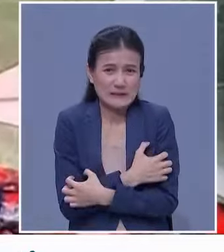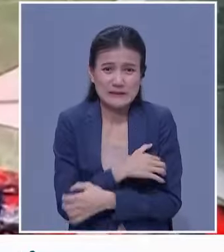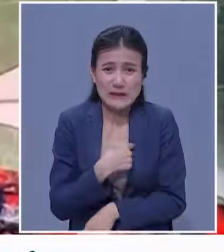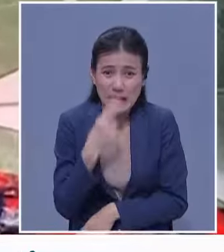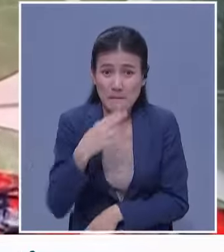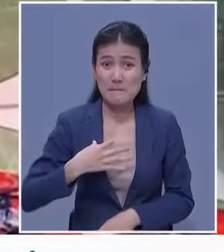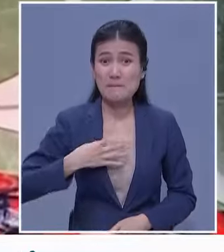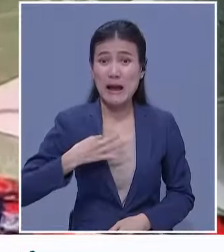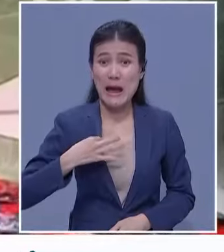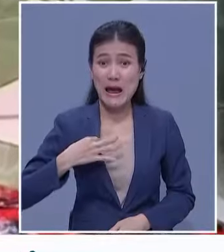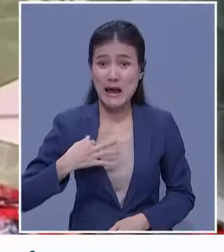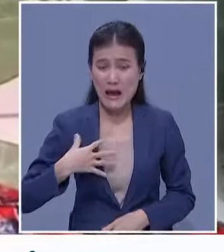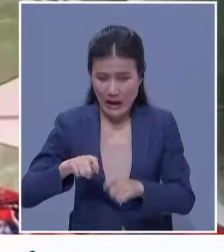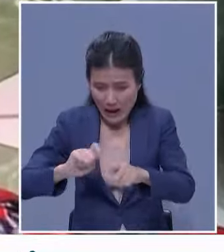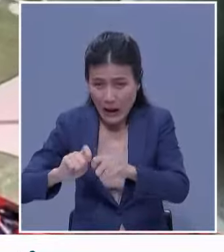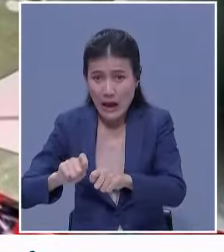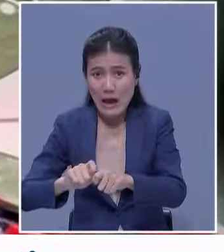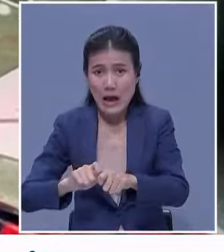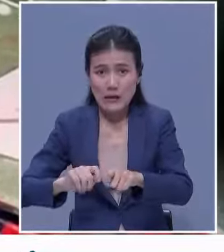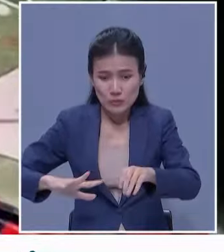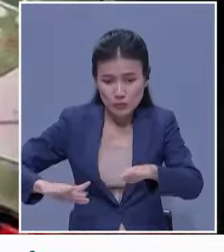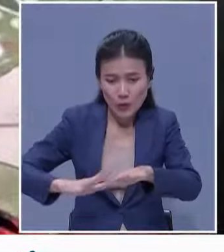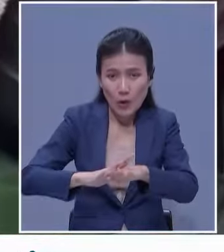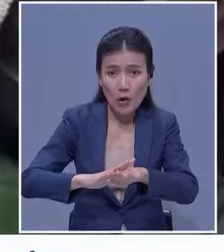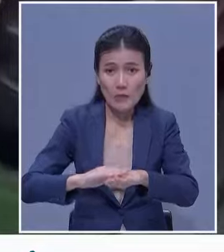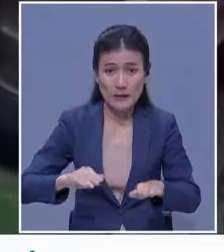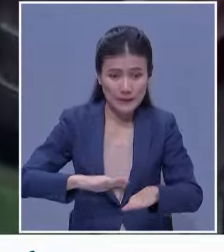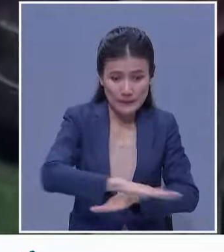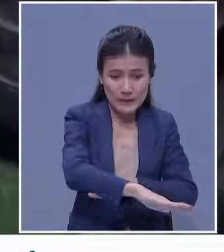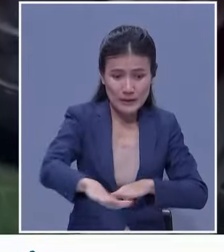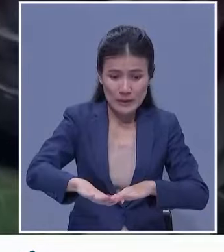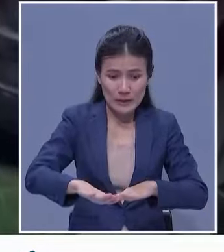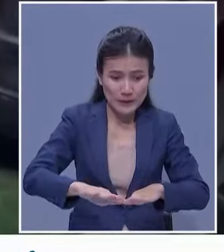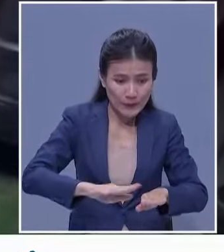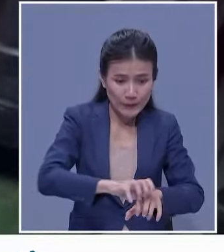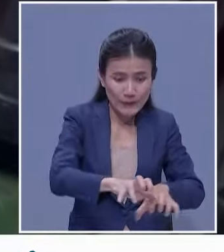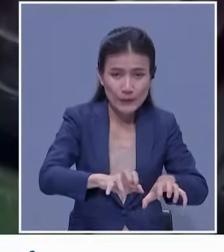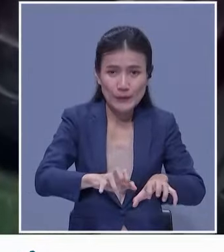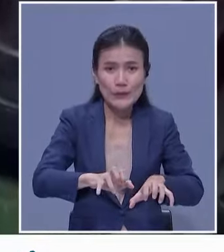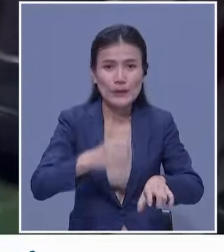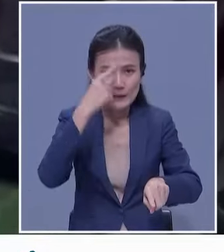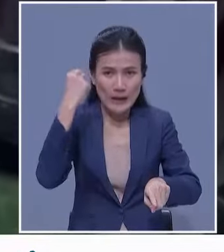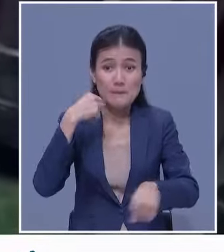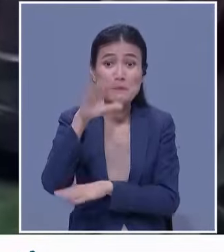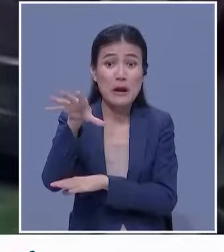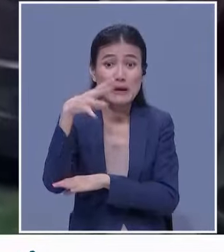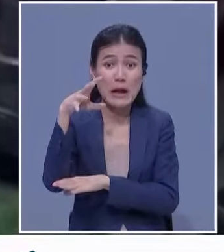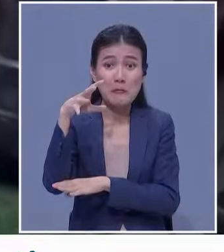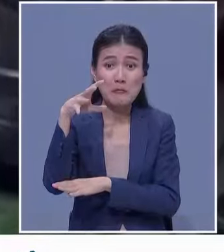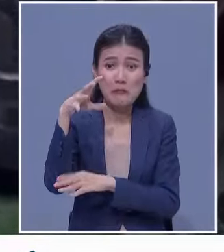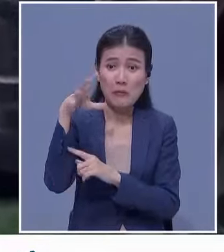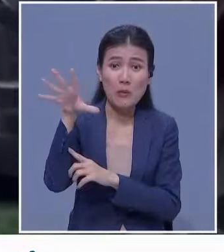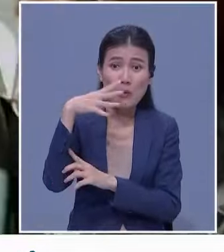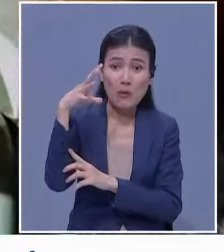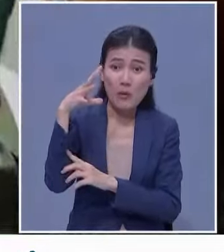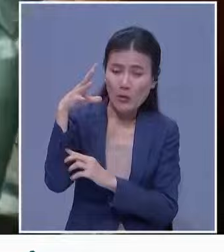ลายจากการถูกน้ำกรดนะครับแล้วก็มีรอยไหม้ที่พื้นรวมถึงพัดลมด้วยที่ถูกน้ำกรดเนี่ยสาดใส่ในสภาพเป็นแบบนี ้ ส่วน